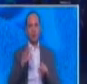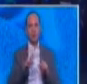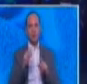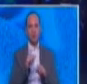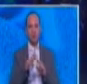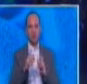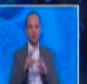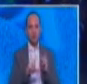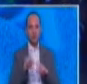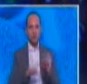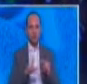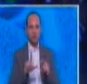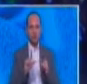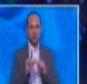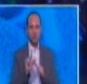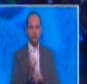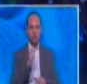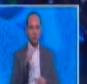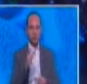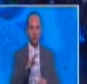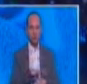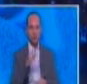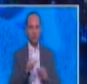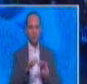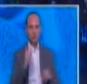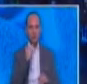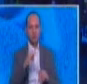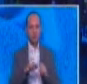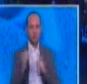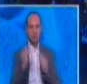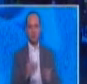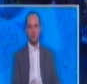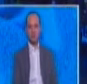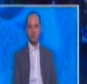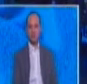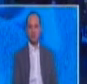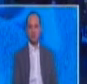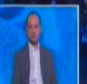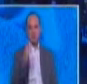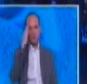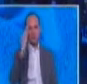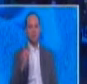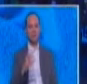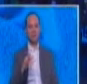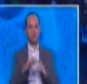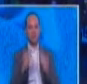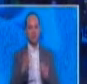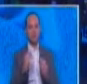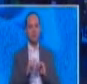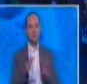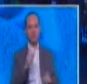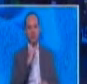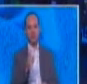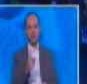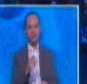doktor Özlem Sönmez yayın konuğumuz. Sayın Sönmez, yayınımıza hoş geldiniz. Merhabalar, hoş bulduk. İyi yayınlar diliyorum Burcu